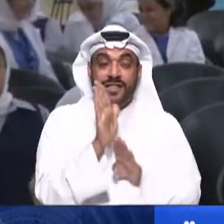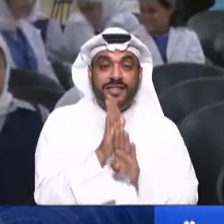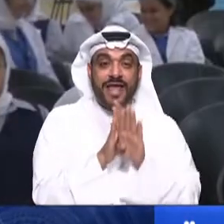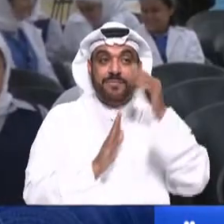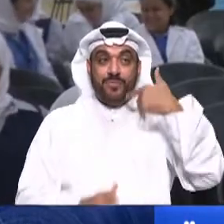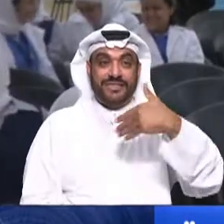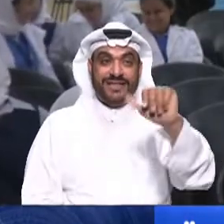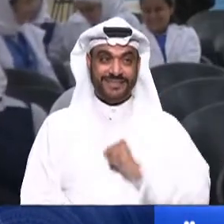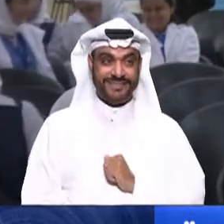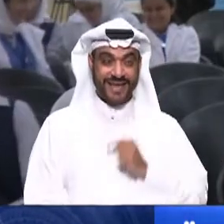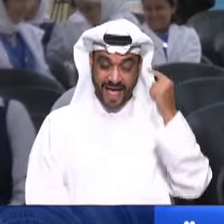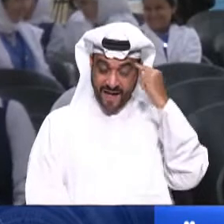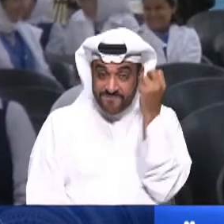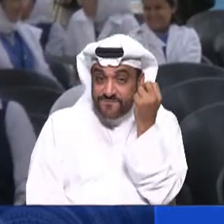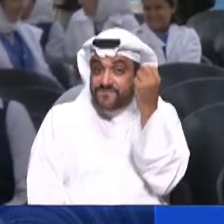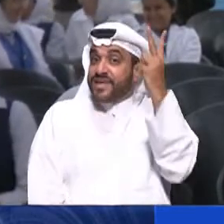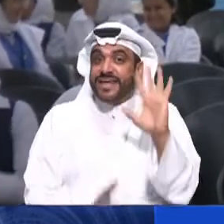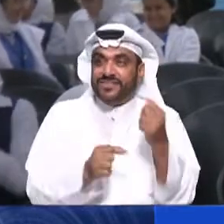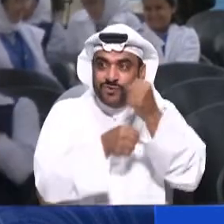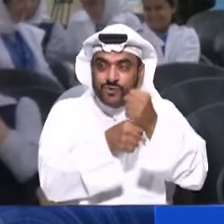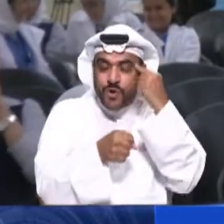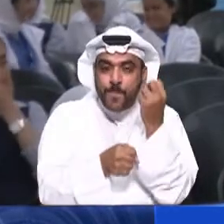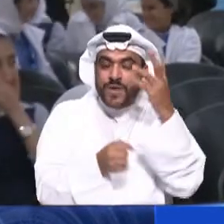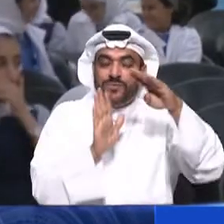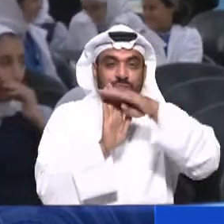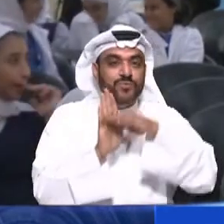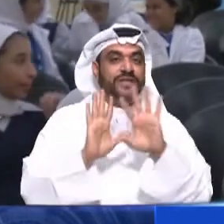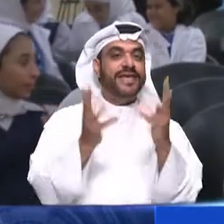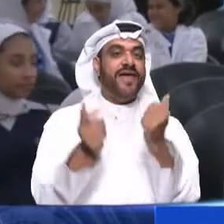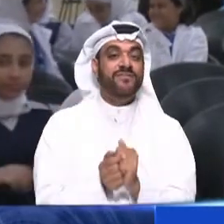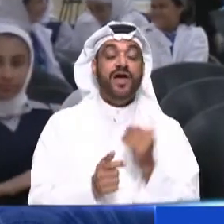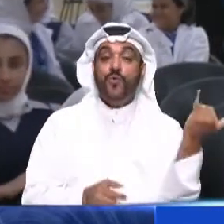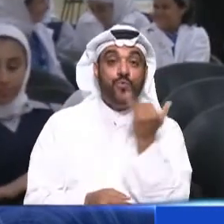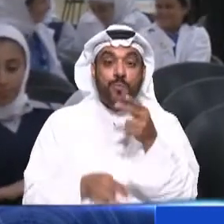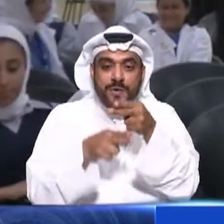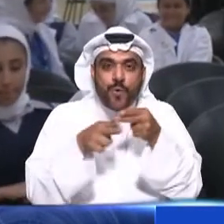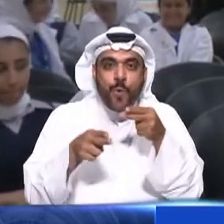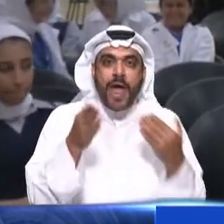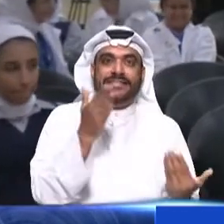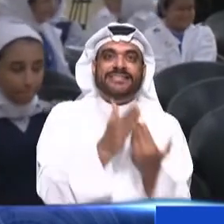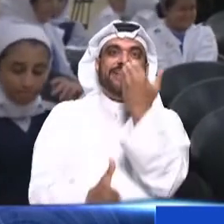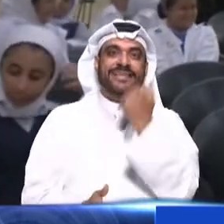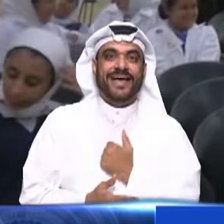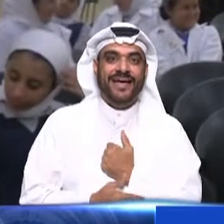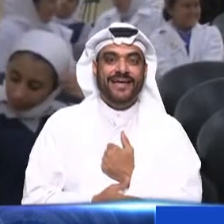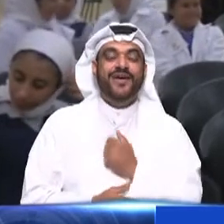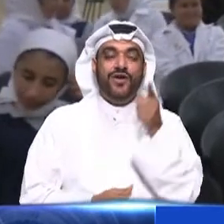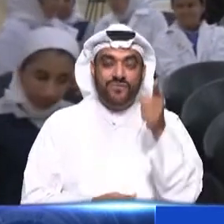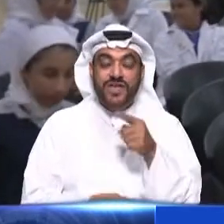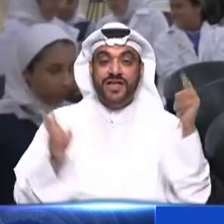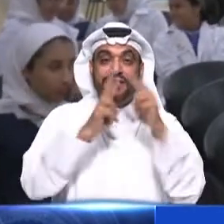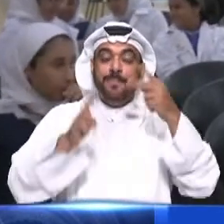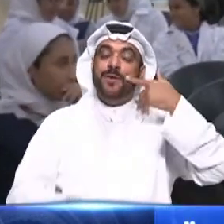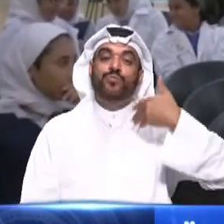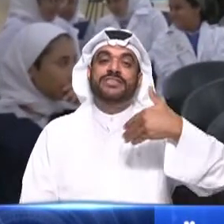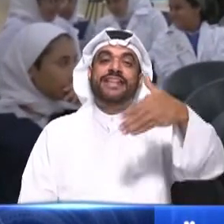فكرة المشروع أن نخليها تكون طاقة مستدامة للكويت الجديدة، وهذا كان المشروع